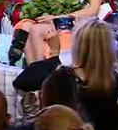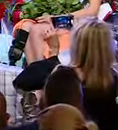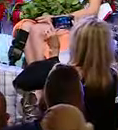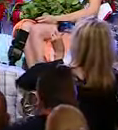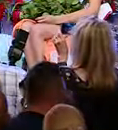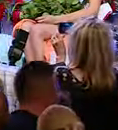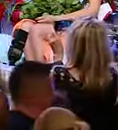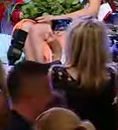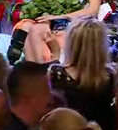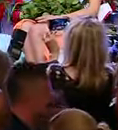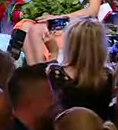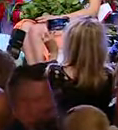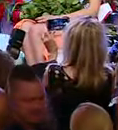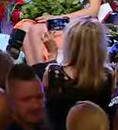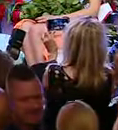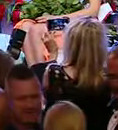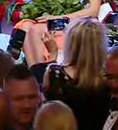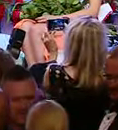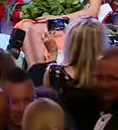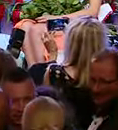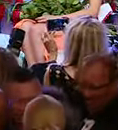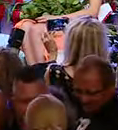na zdjęcie pamiątkowe.